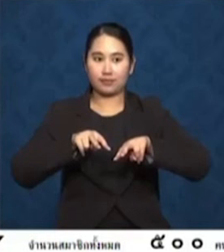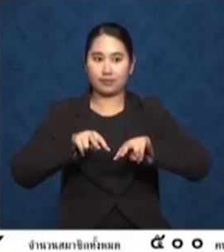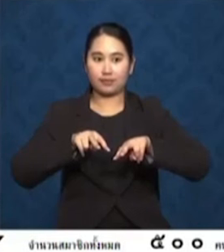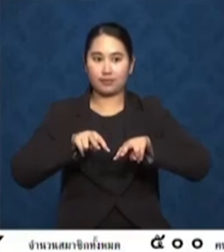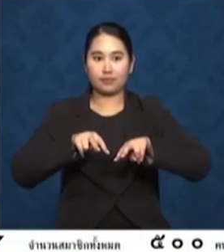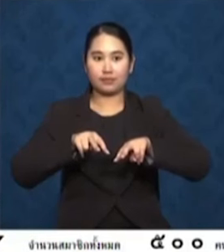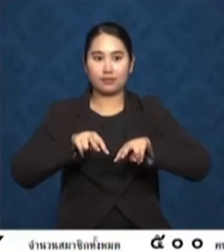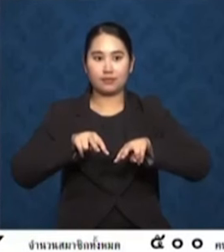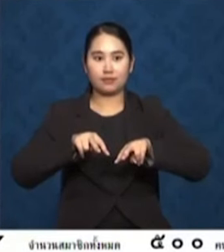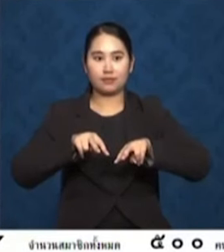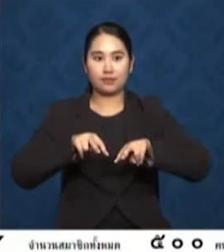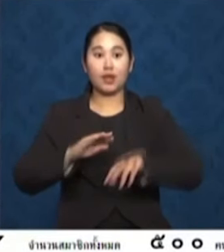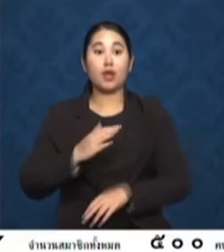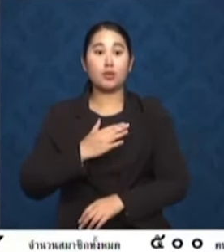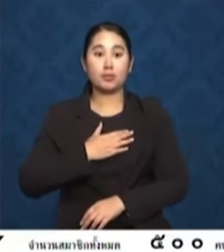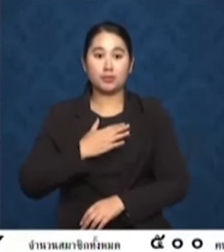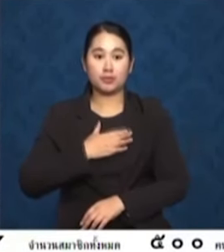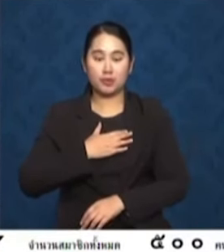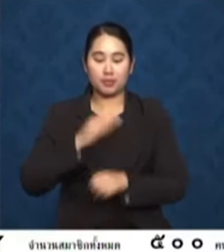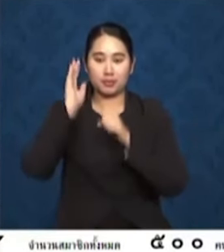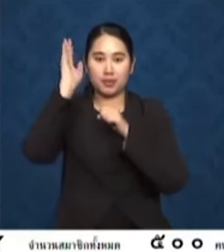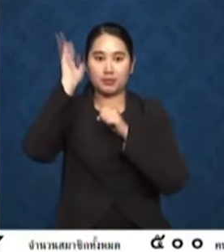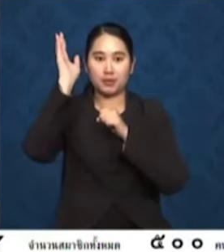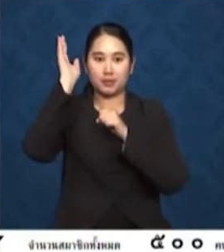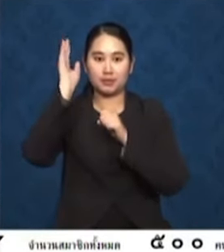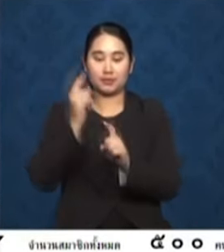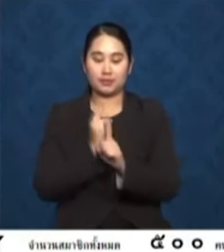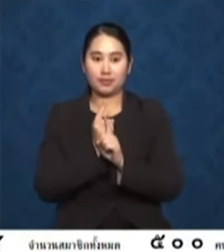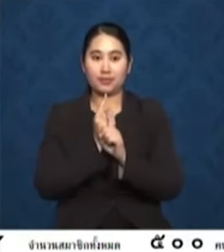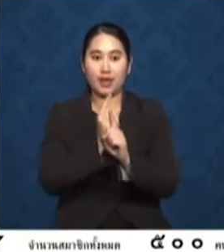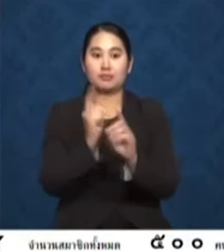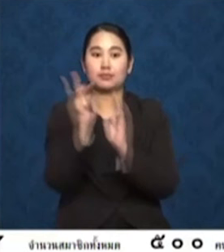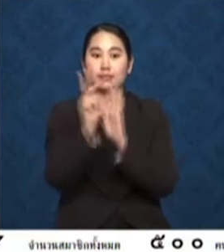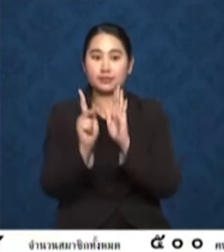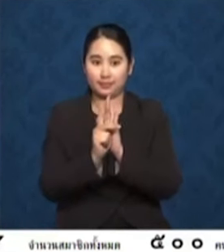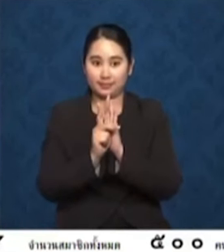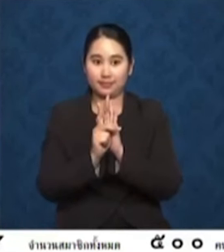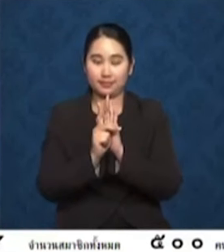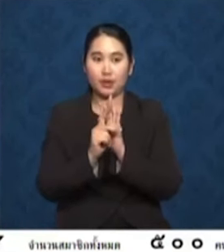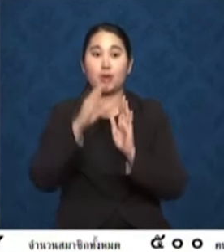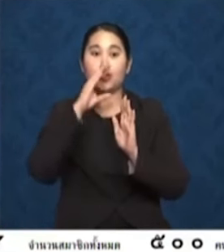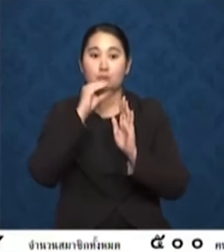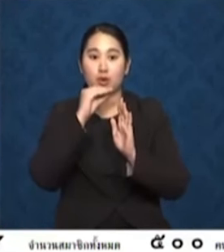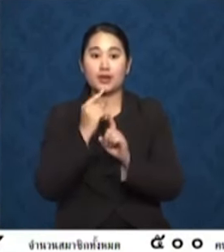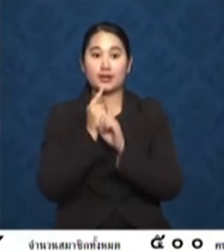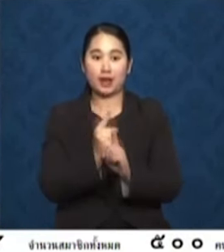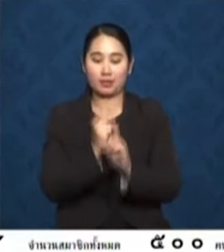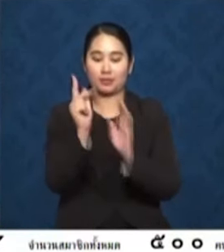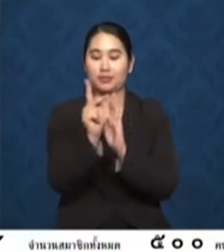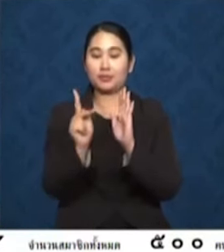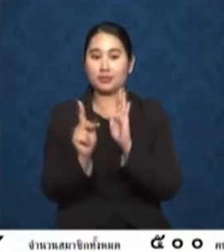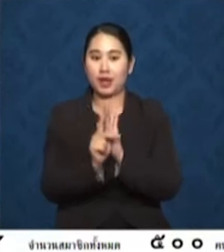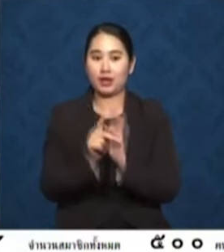ซึ่งที่กระผมกราบเรียนนี้เป็นไปตามกฎหมายที่มีชื่อว่าพระ